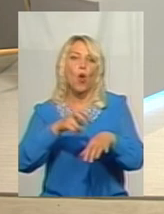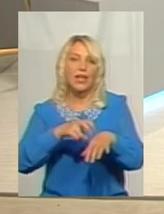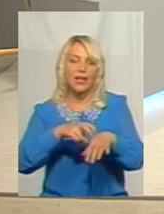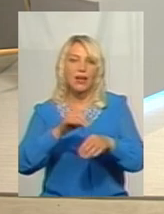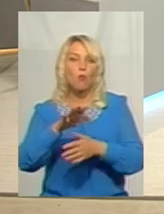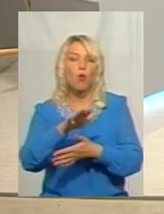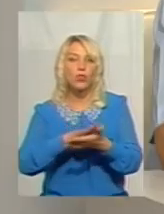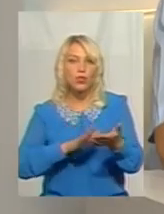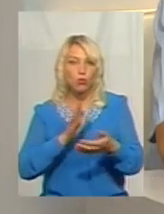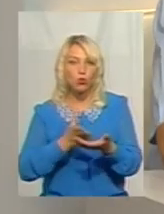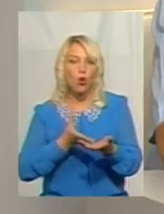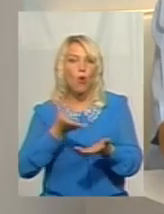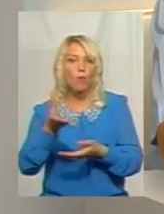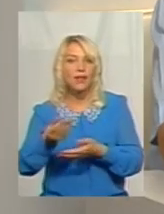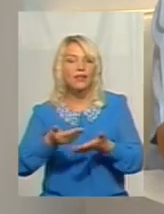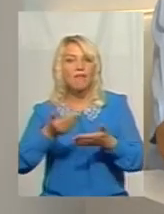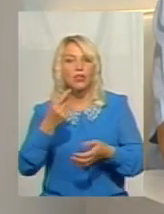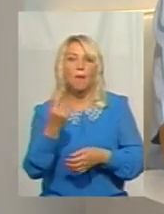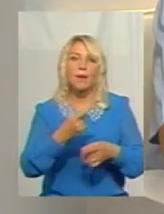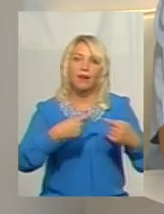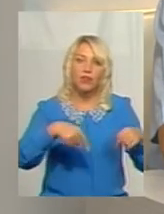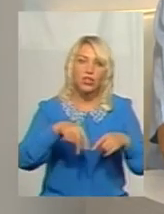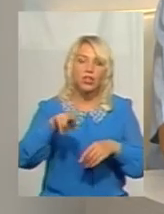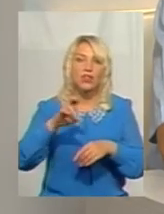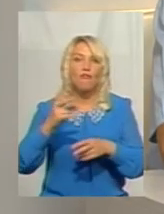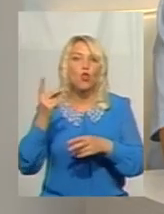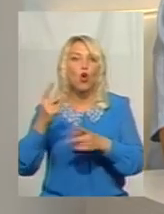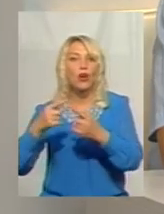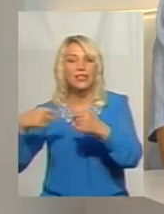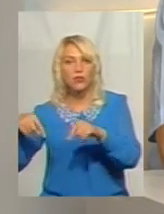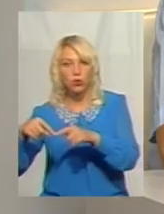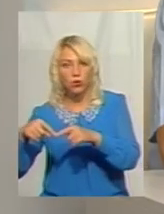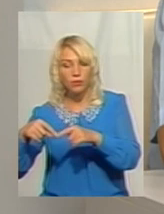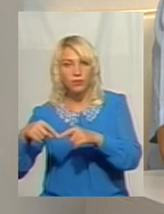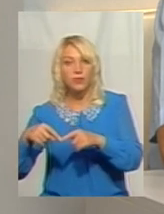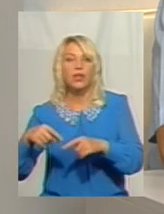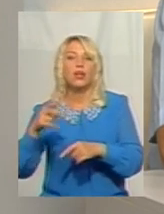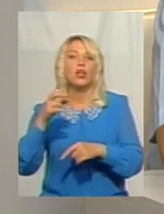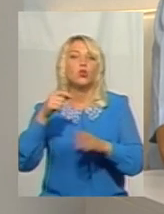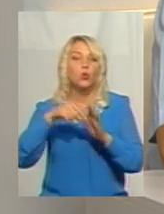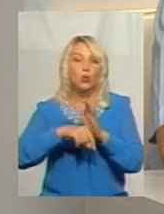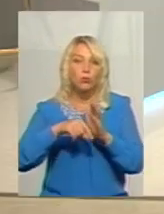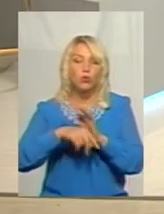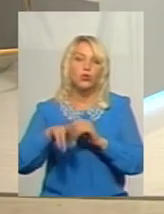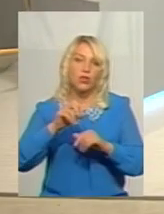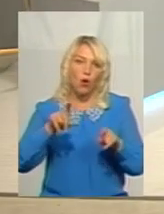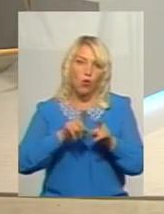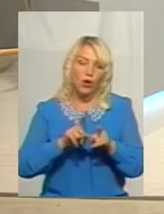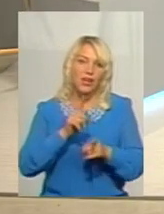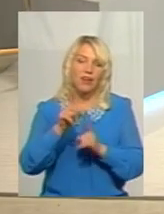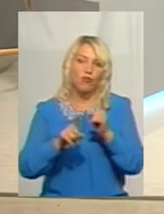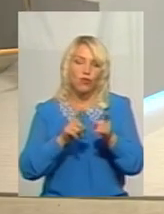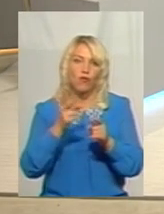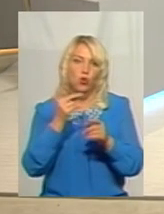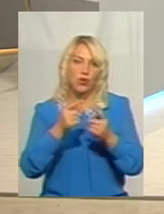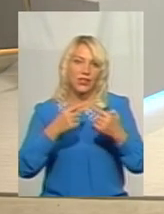іти оплата від первинки на вторинку, якщо направив там чи... Тобто до такої реформування вторинної ланки ми